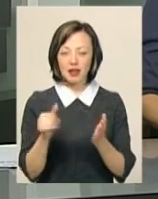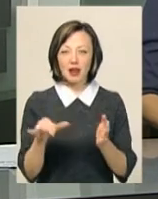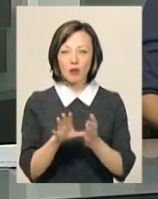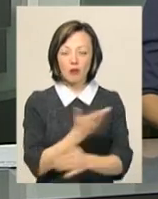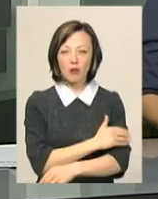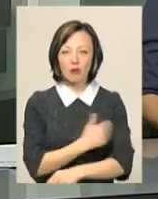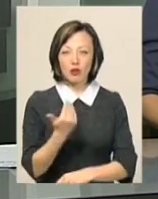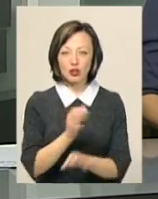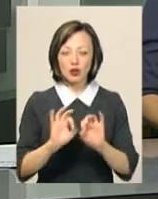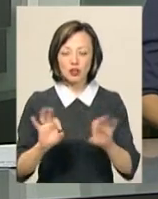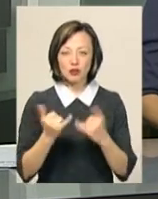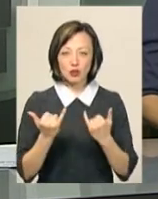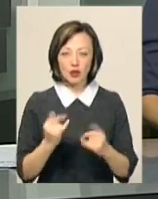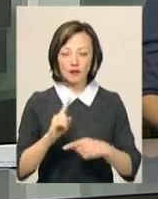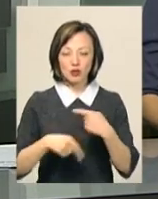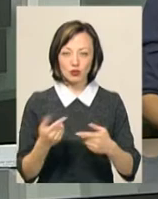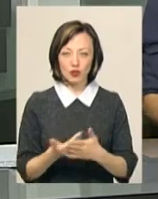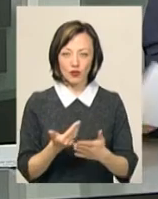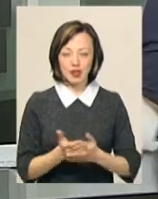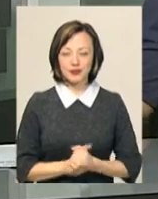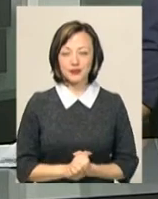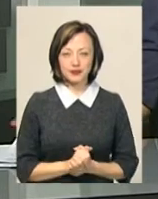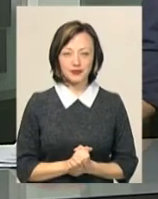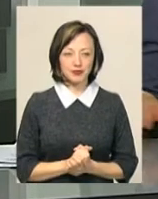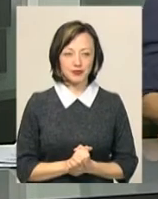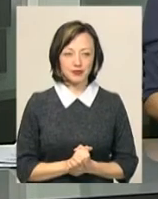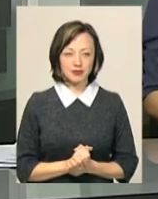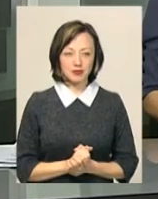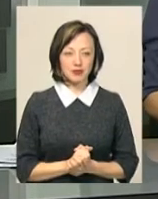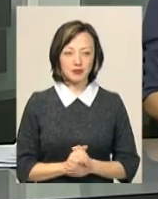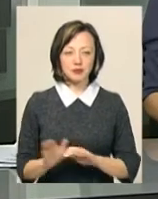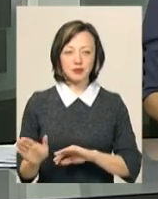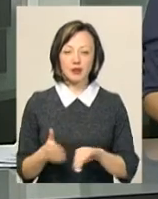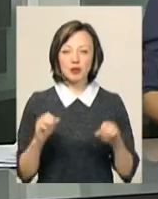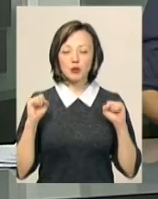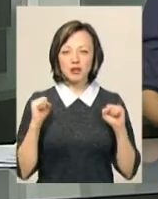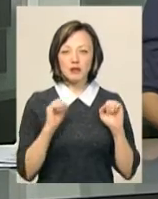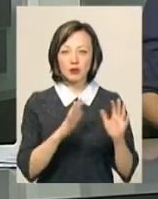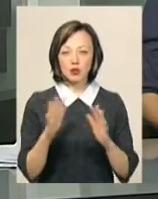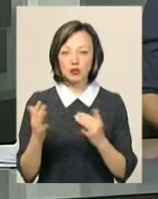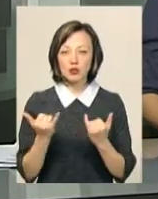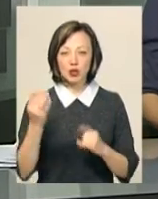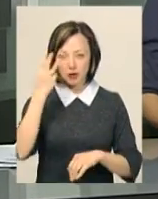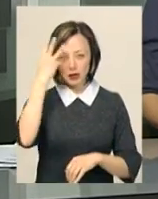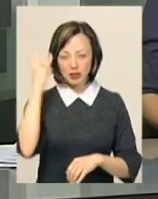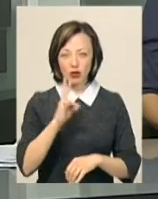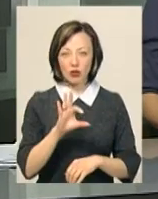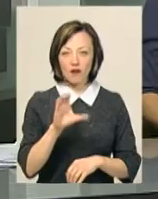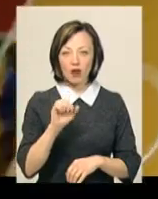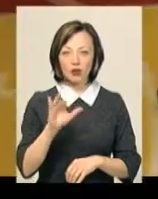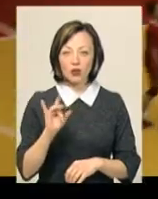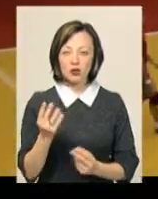рекордів Польщі, розкажемо сьогодні у наступних випусках новин. І до спортивних новин. Сьогодні хмельницький «Новатор»